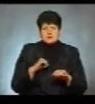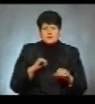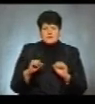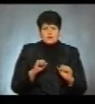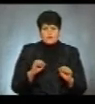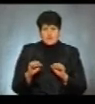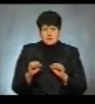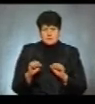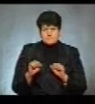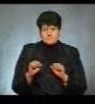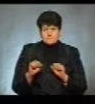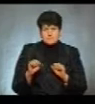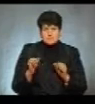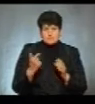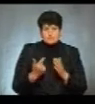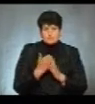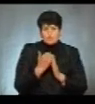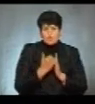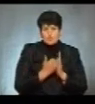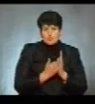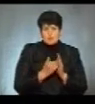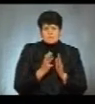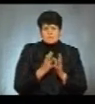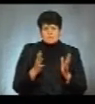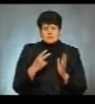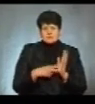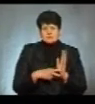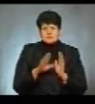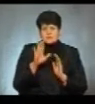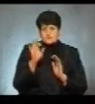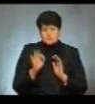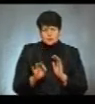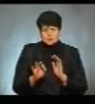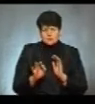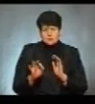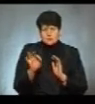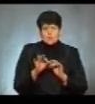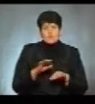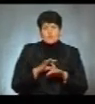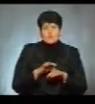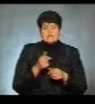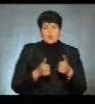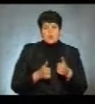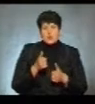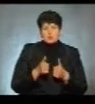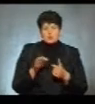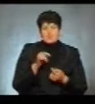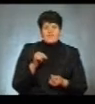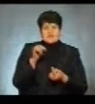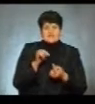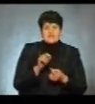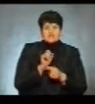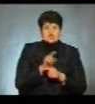самоврядування і все ж таки знову з протоколом більше 75% про проведення їм конкурсу про визначення